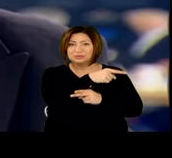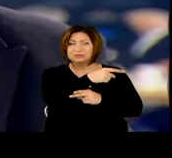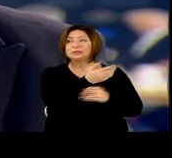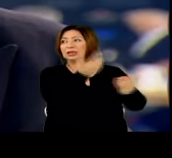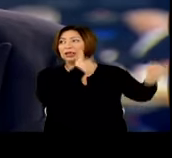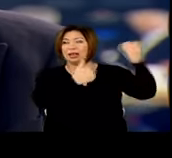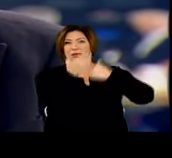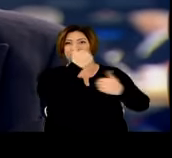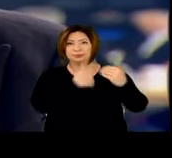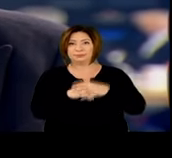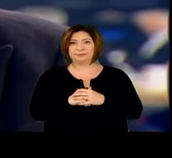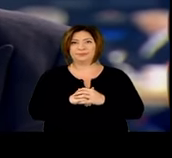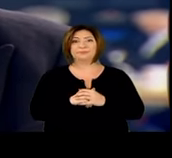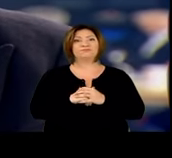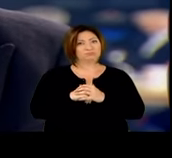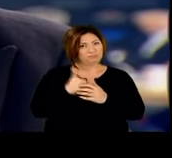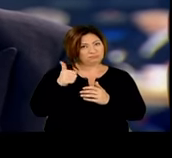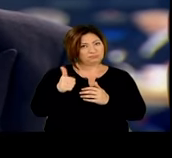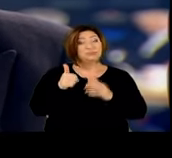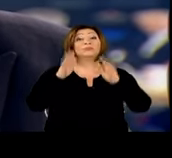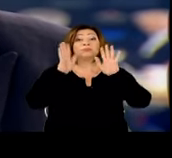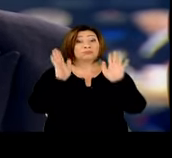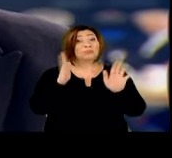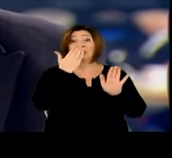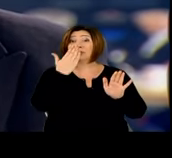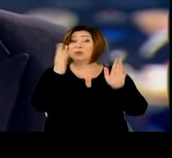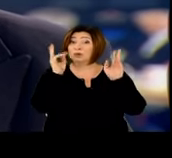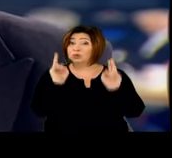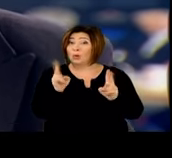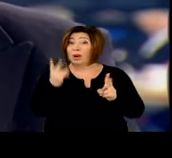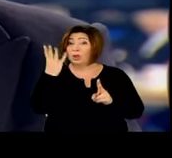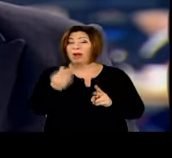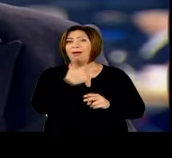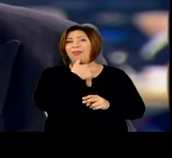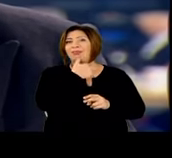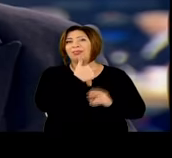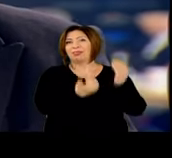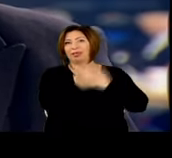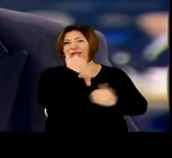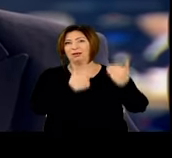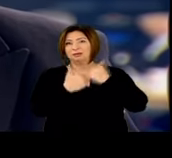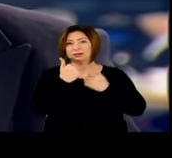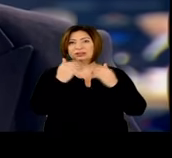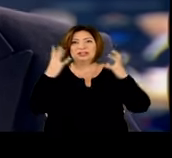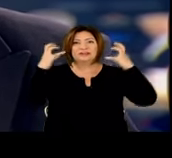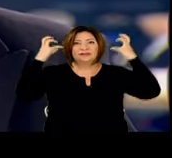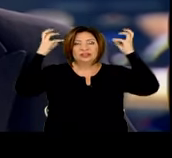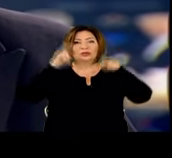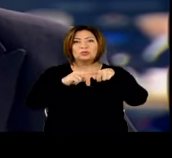Balıkesir'den gelir. Güzel. Ve sonra genelde hep erkek olmak kaydıyla kıvırcık